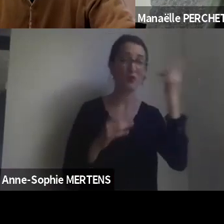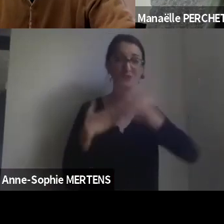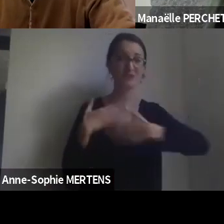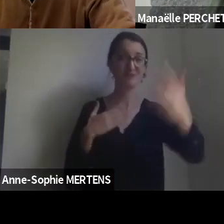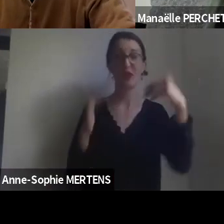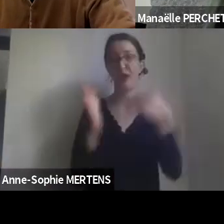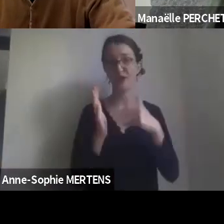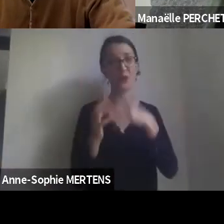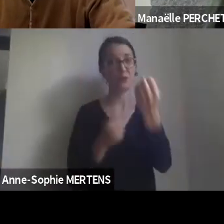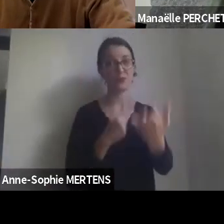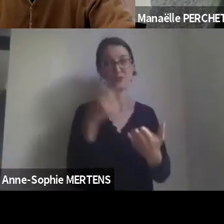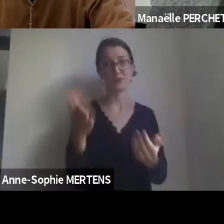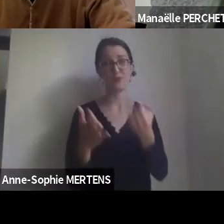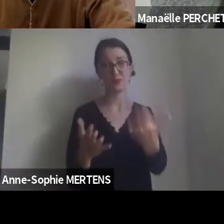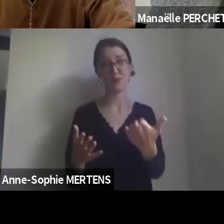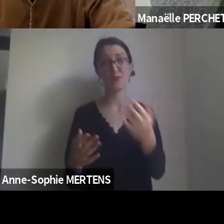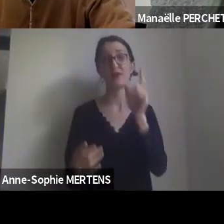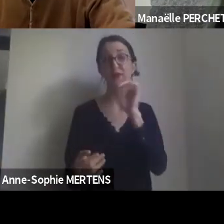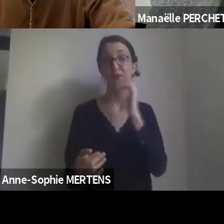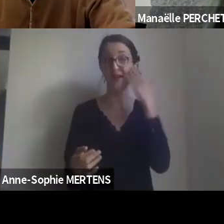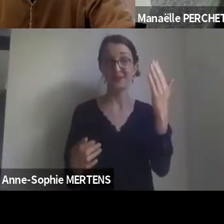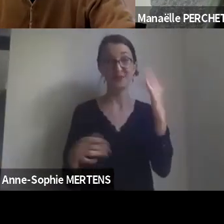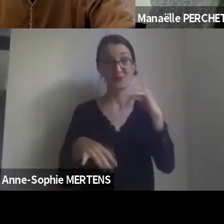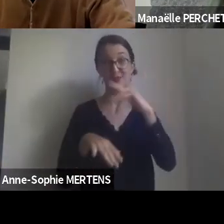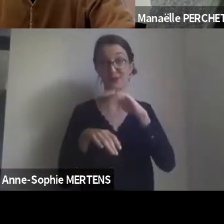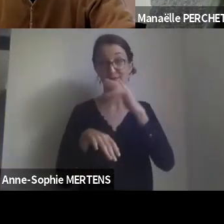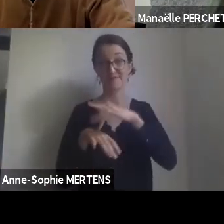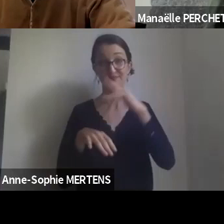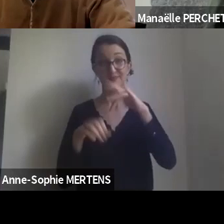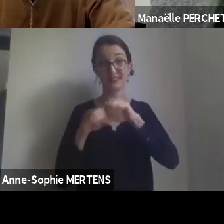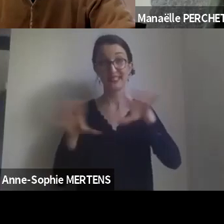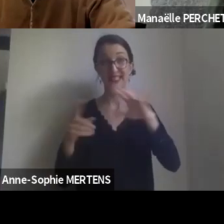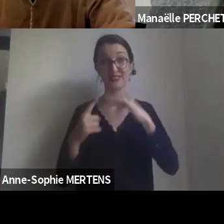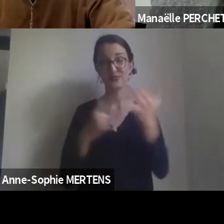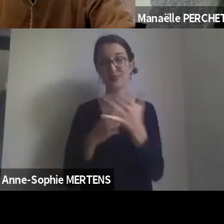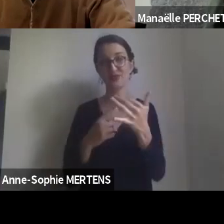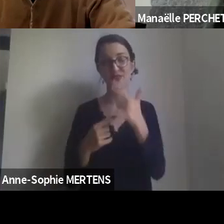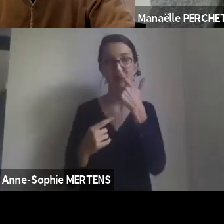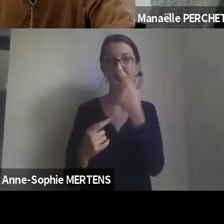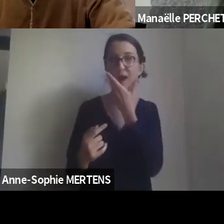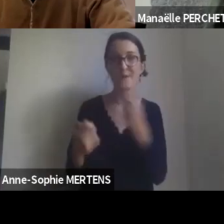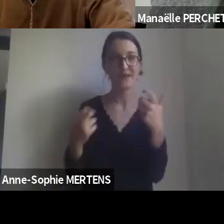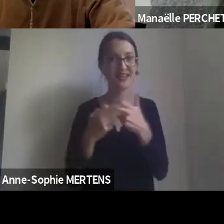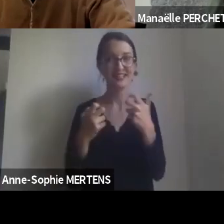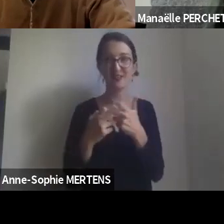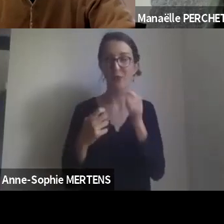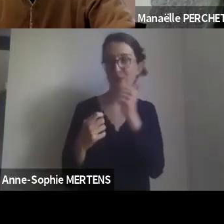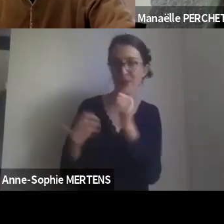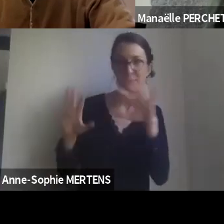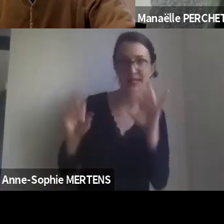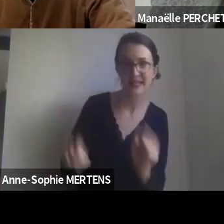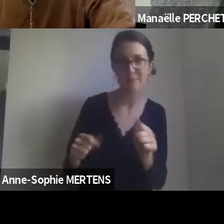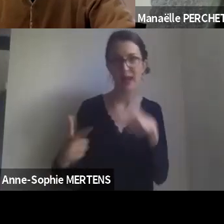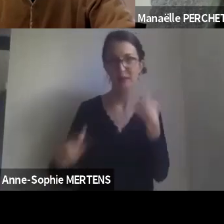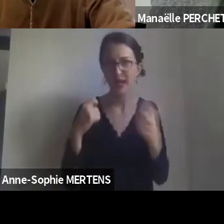réseaux pas mal d'exemples d'agilité. C'est un régal et je pense que ça peut tous vous inspirer. Vous êtes tous